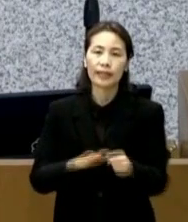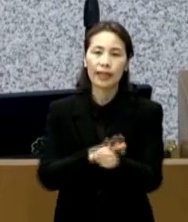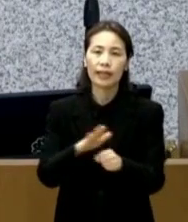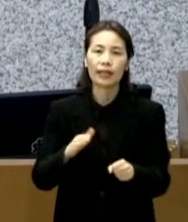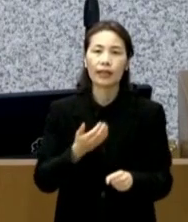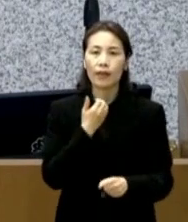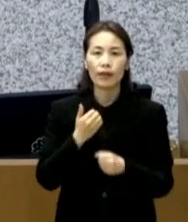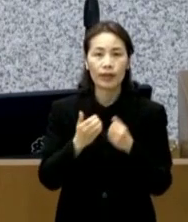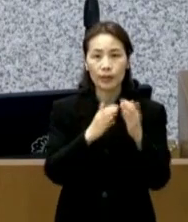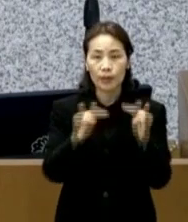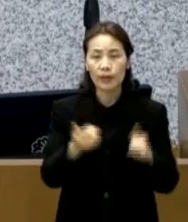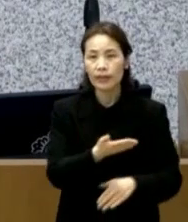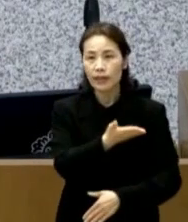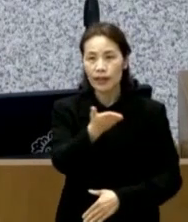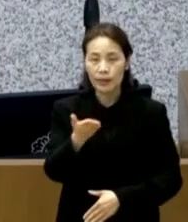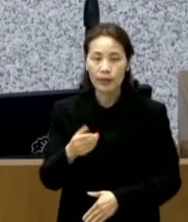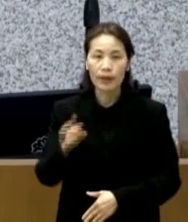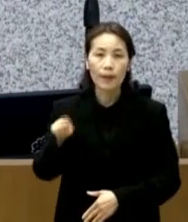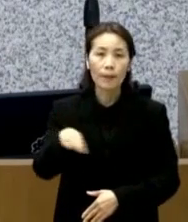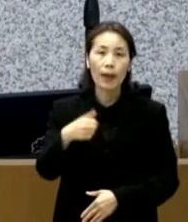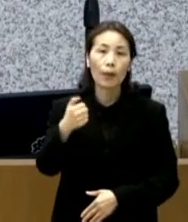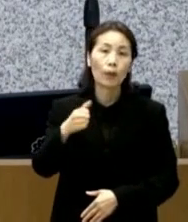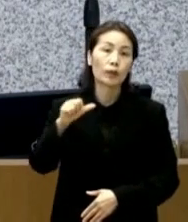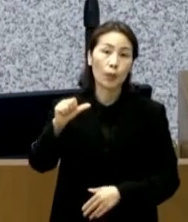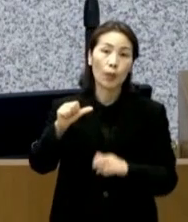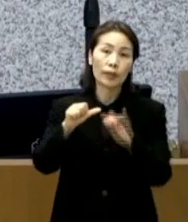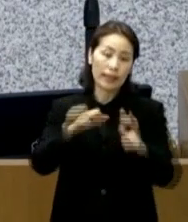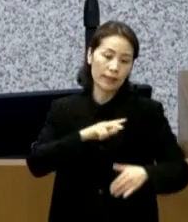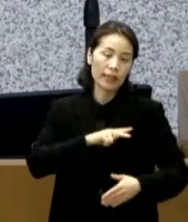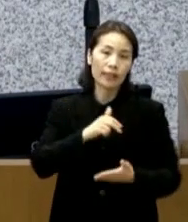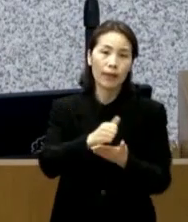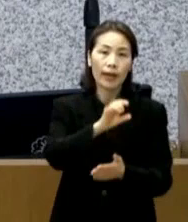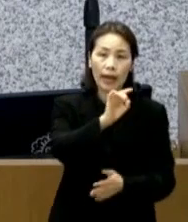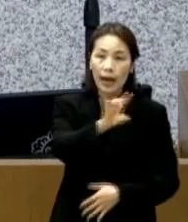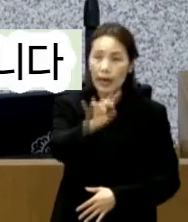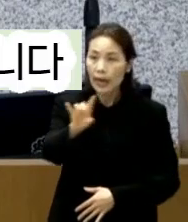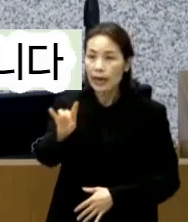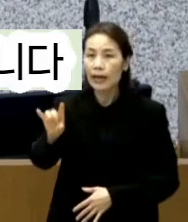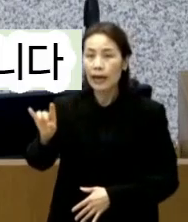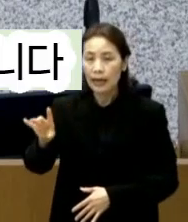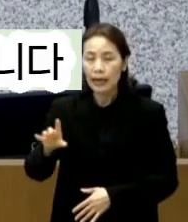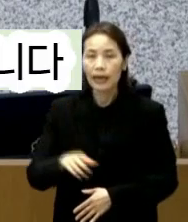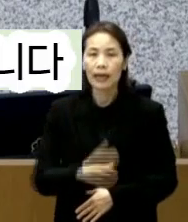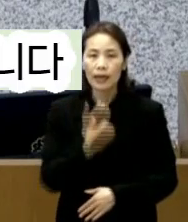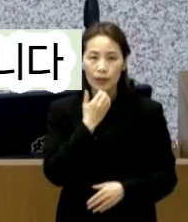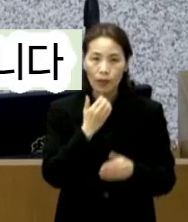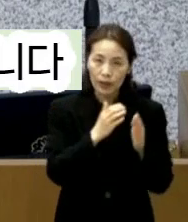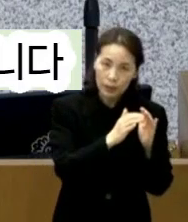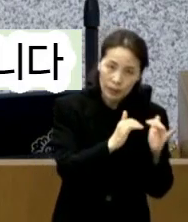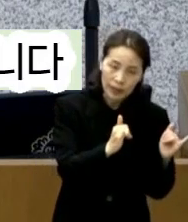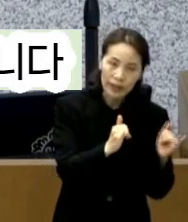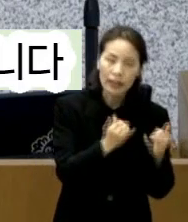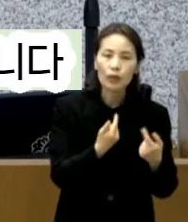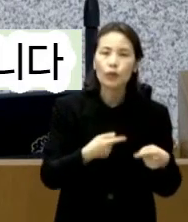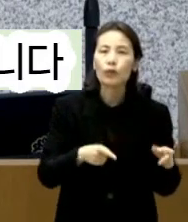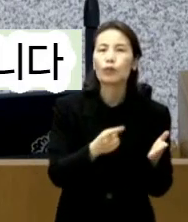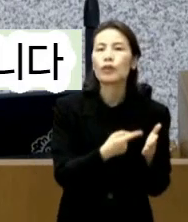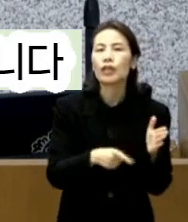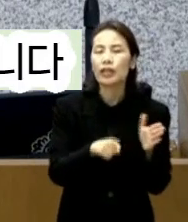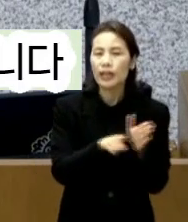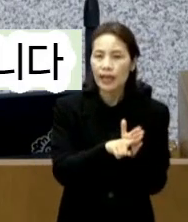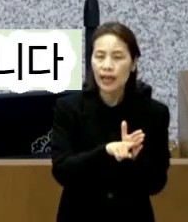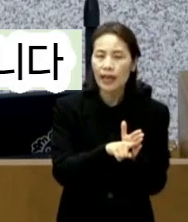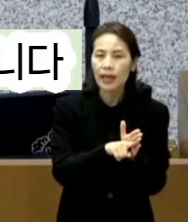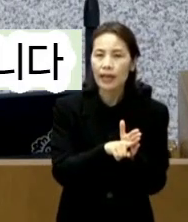여러분, 여러분은 155명의 의원 한 사람 한 사람에게 도민과 경기도를 위해 일할 값진